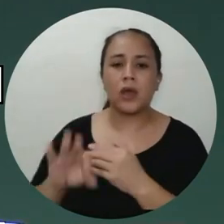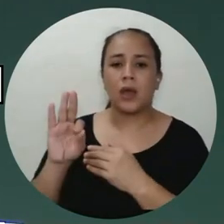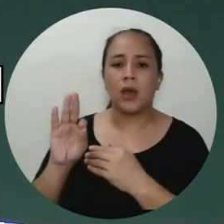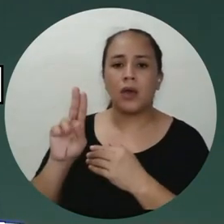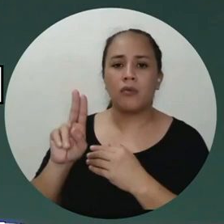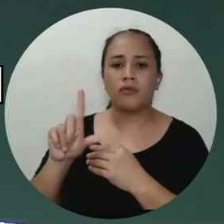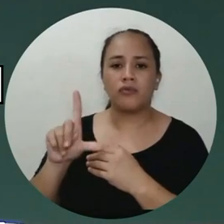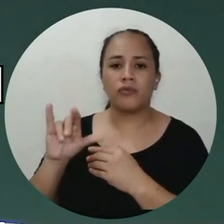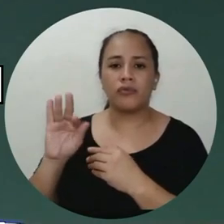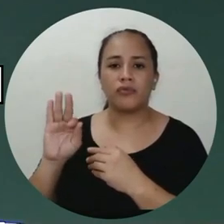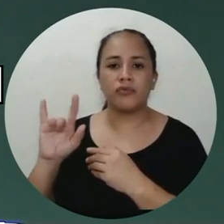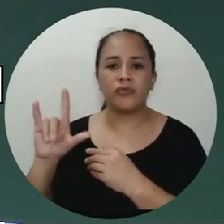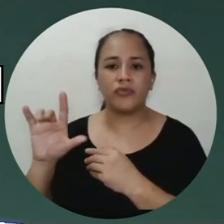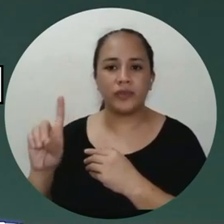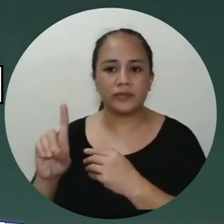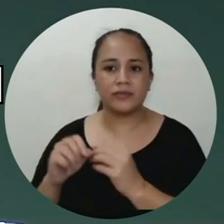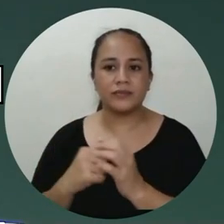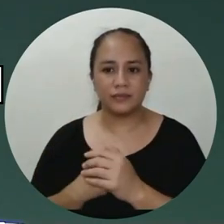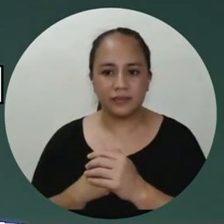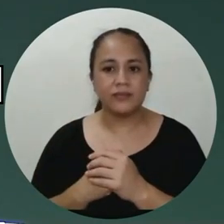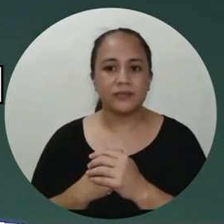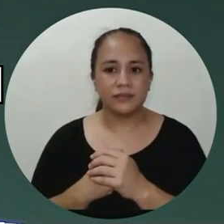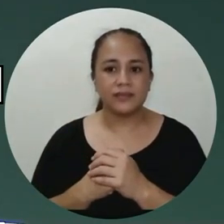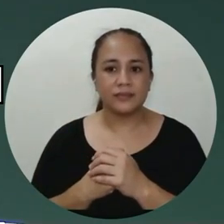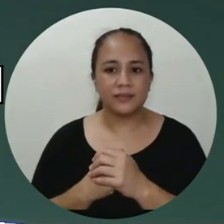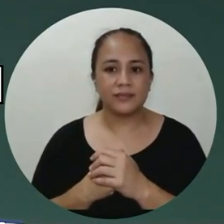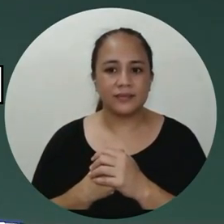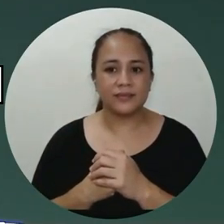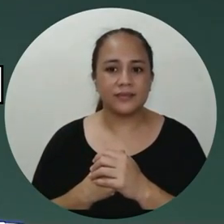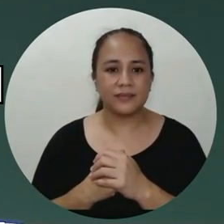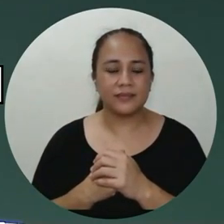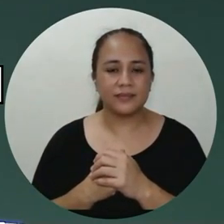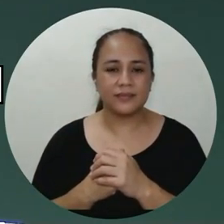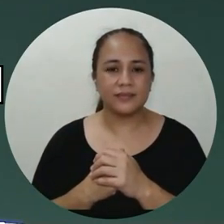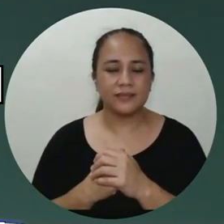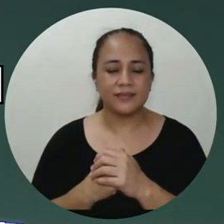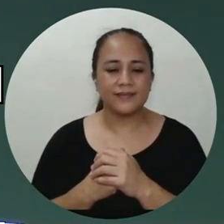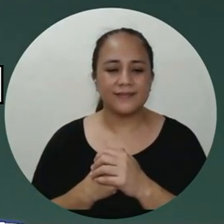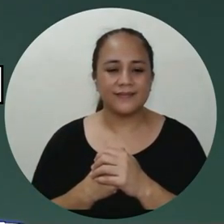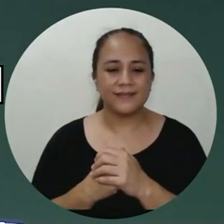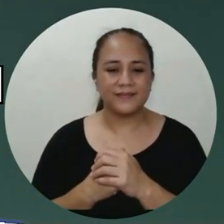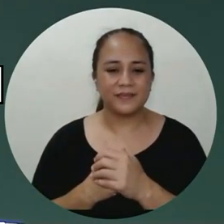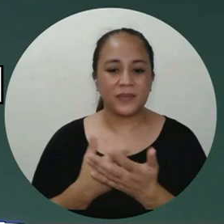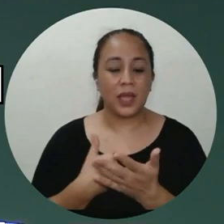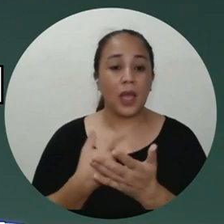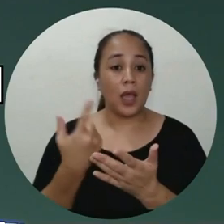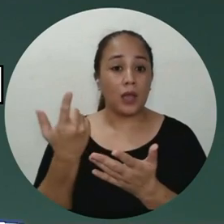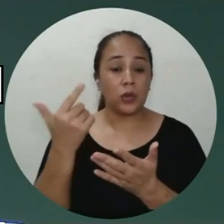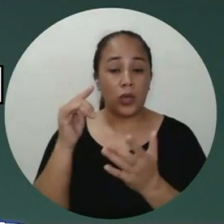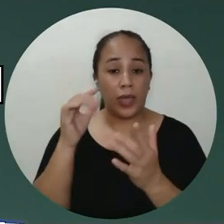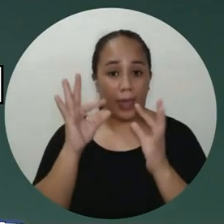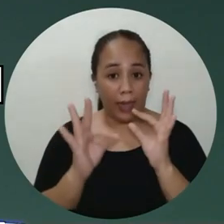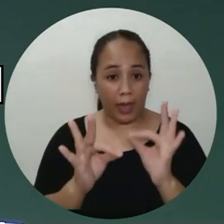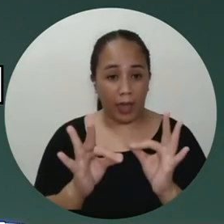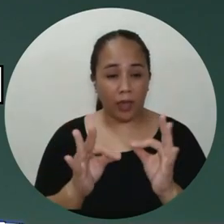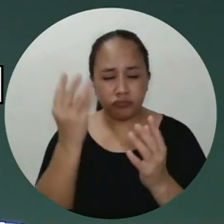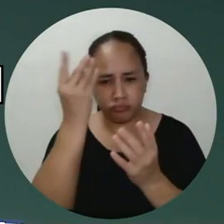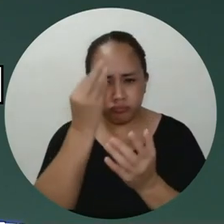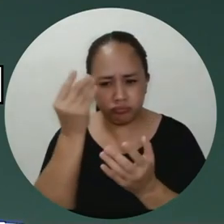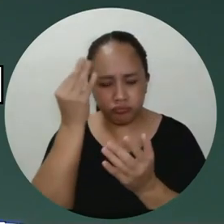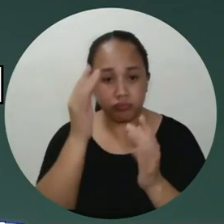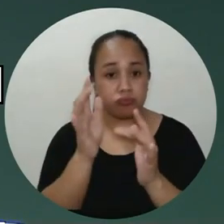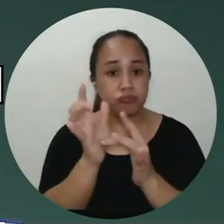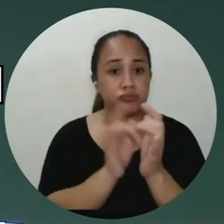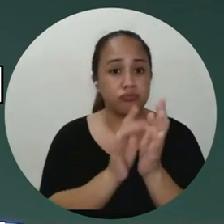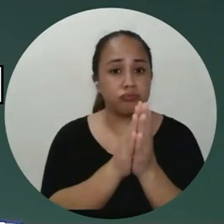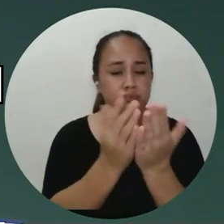여러분이요 하나님 말씀을요 한 구절만 딱 가지고 여러분 묵상을 해도 역사가 일어나요. And that's why if you meditate on the word of God, then it